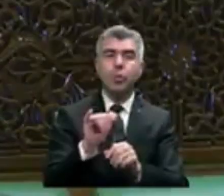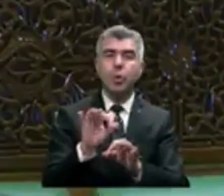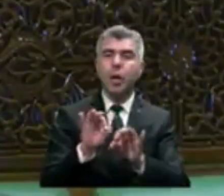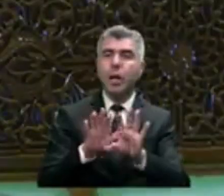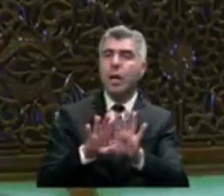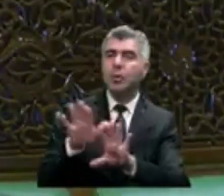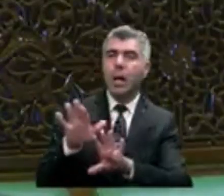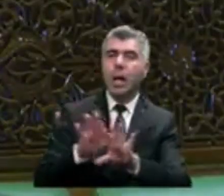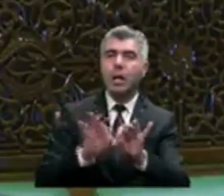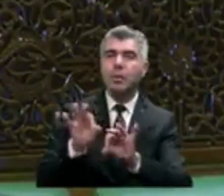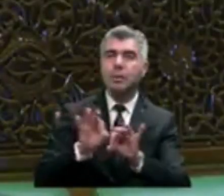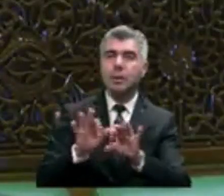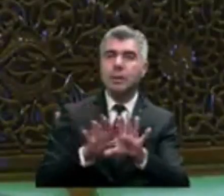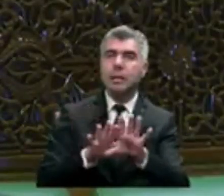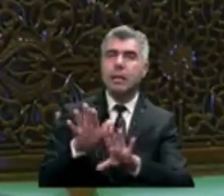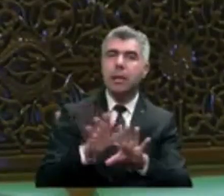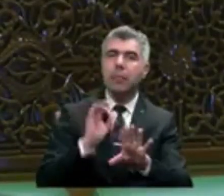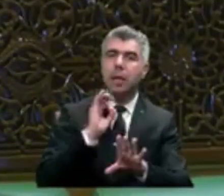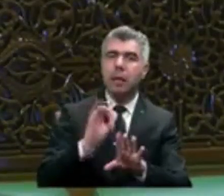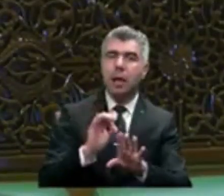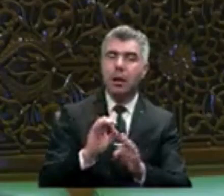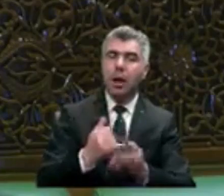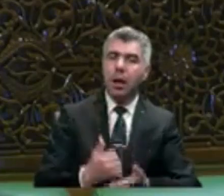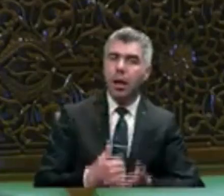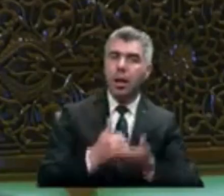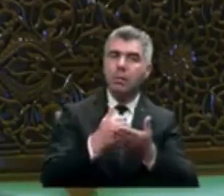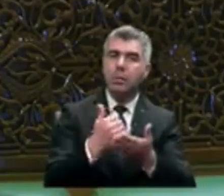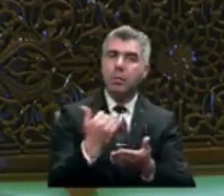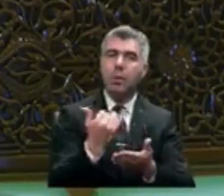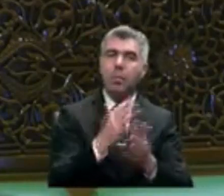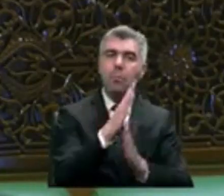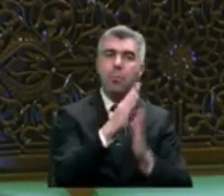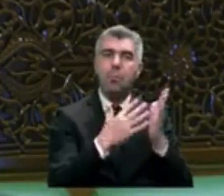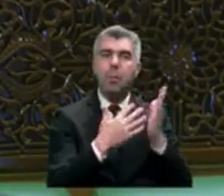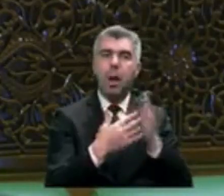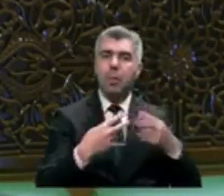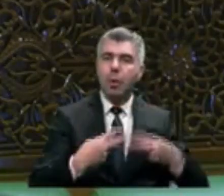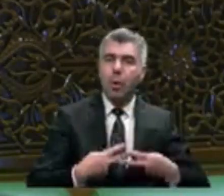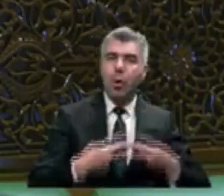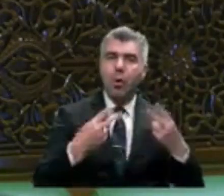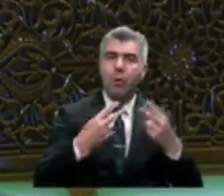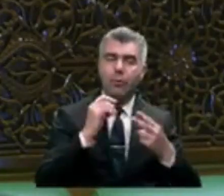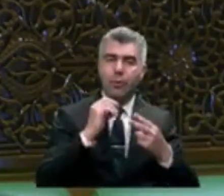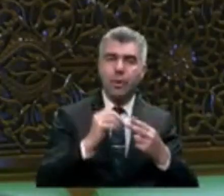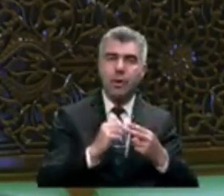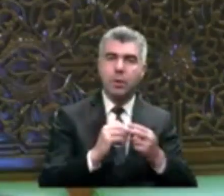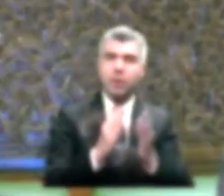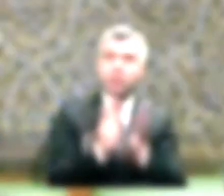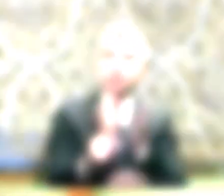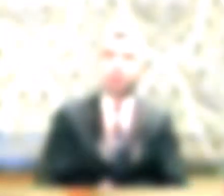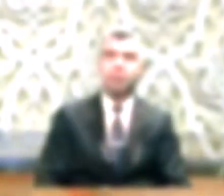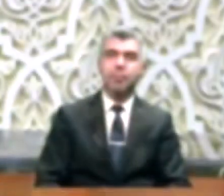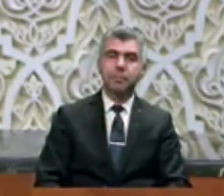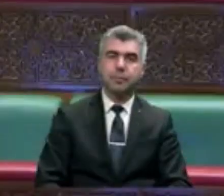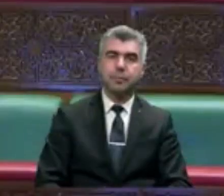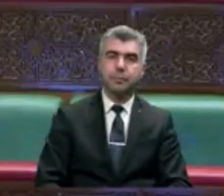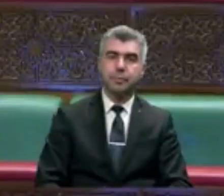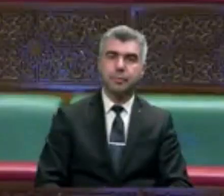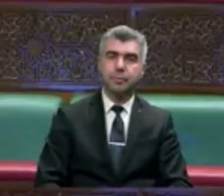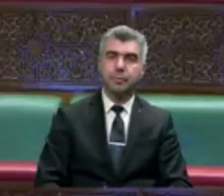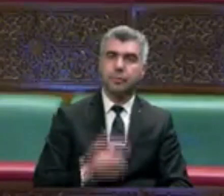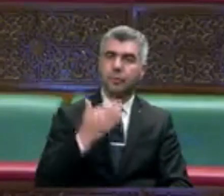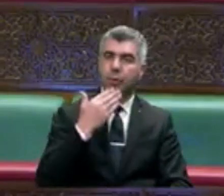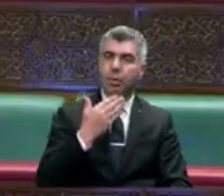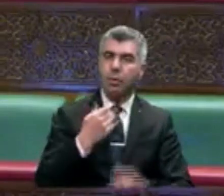والتدابير التي ستتخذها من اجل تنزيل برنامج تكوين جديد من طلبه الدكتور وشكرا شكرا